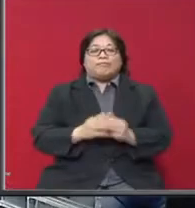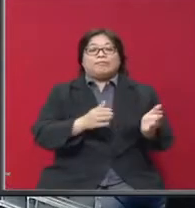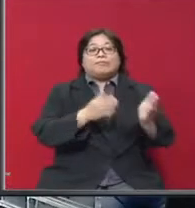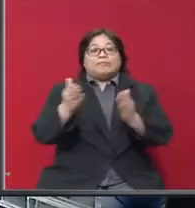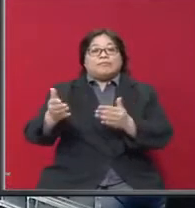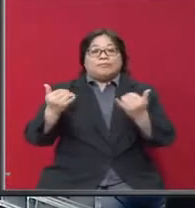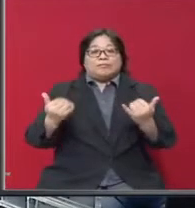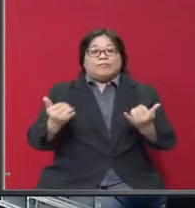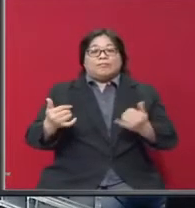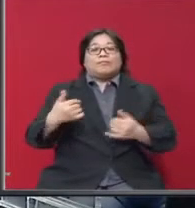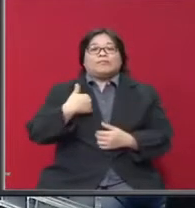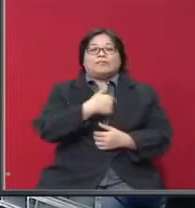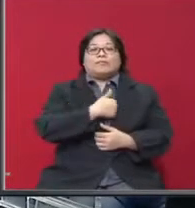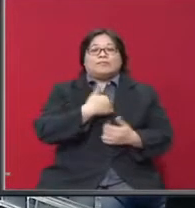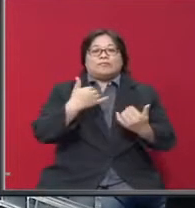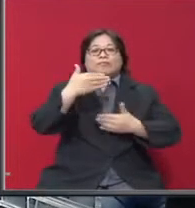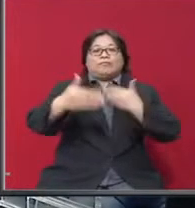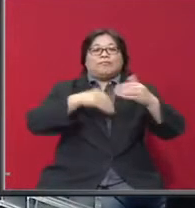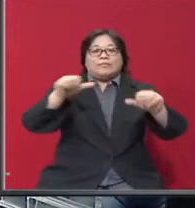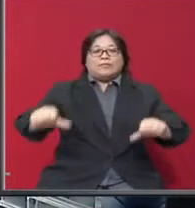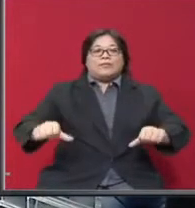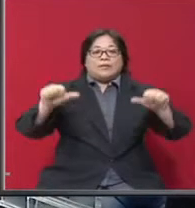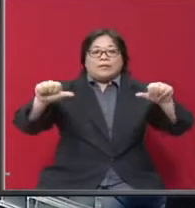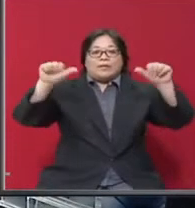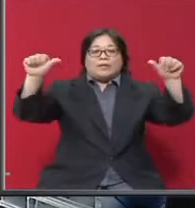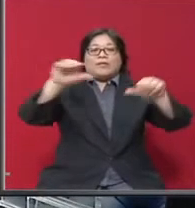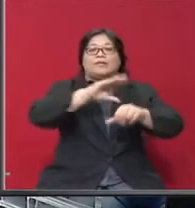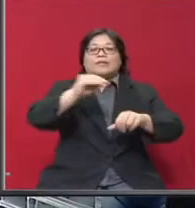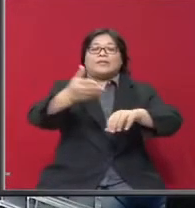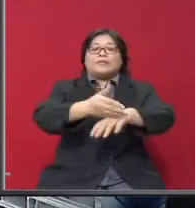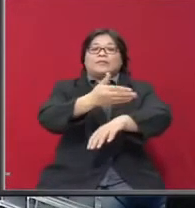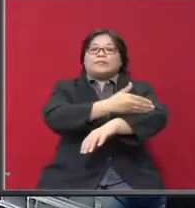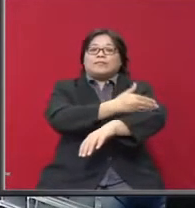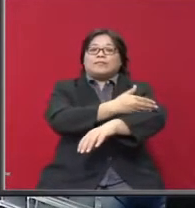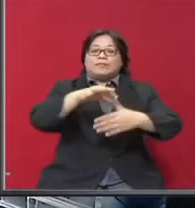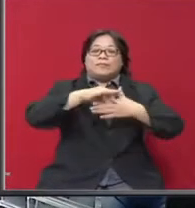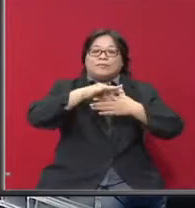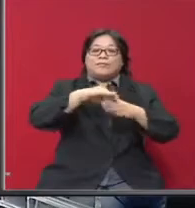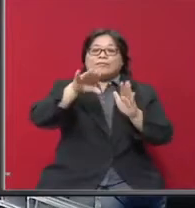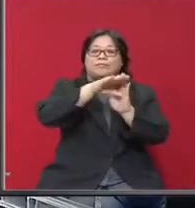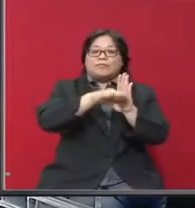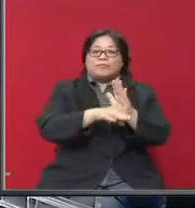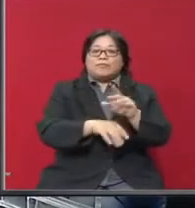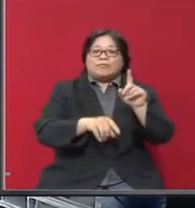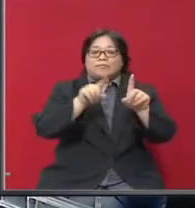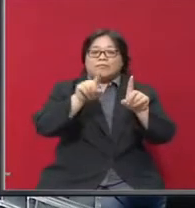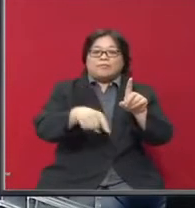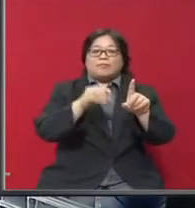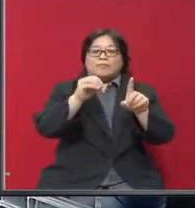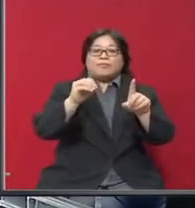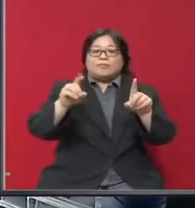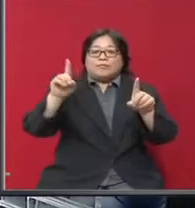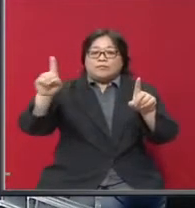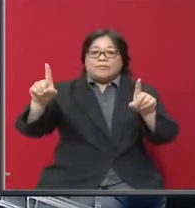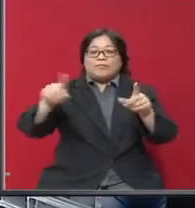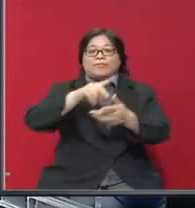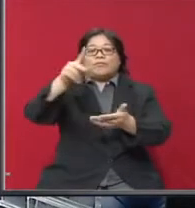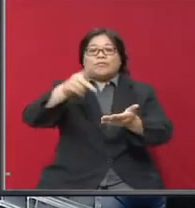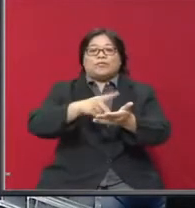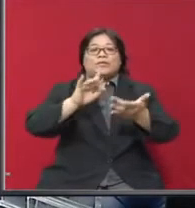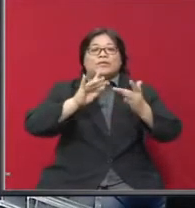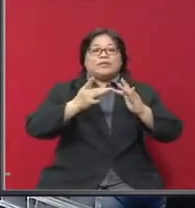sekarang ini kita sedang menaik taraf dan memperbaiki kandungan 1101 buah